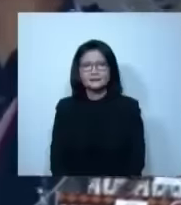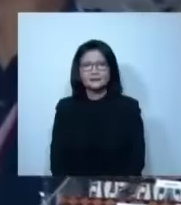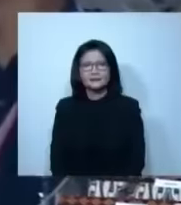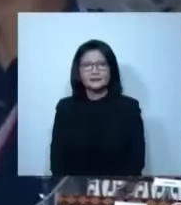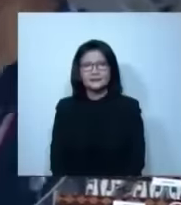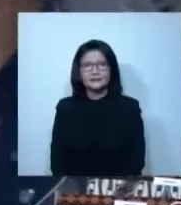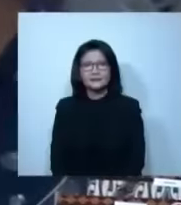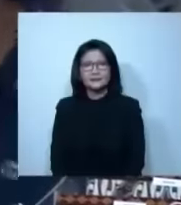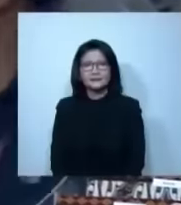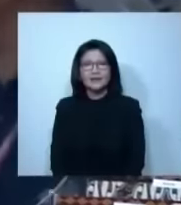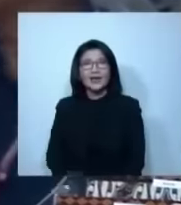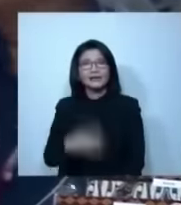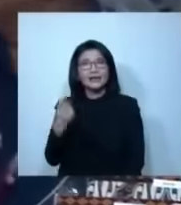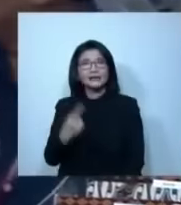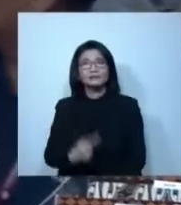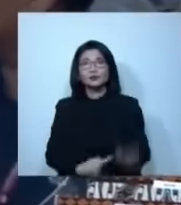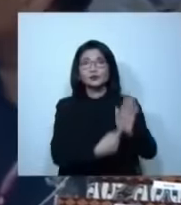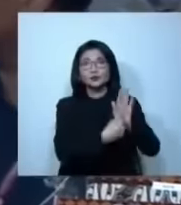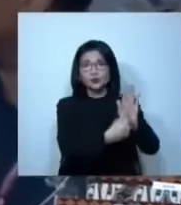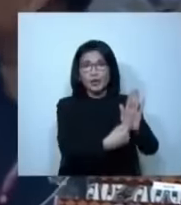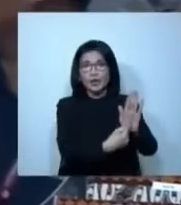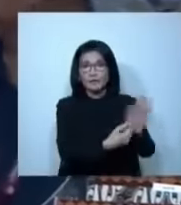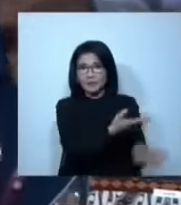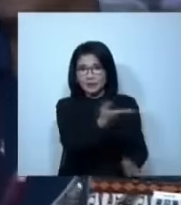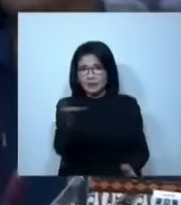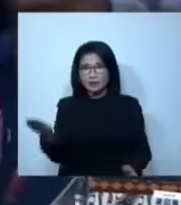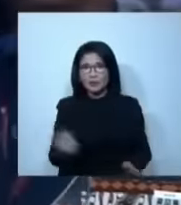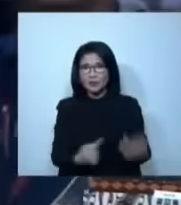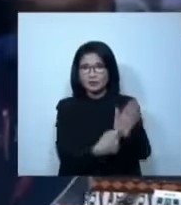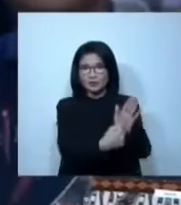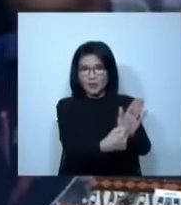Ya, silakan diperlihatkan kepada kita semua.